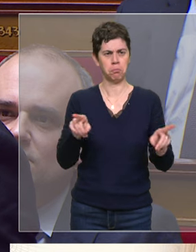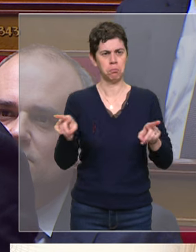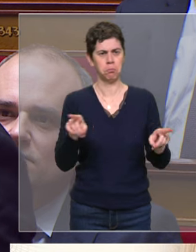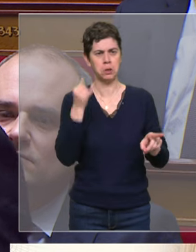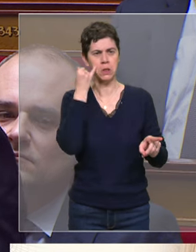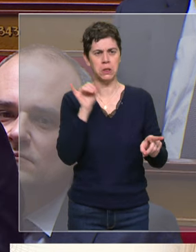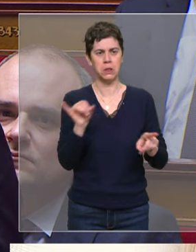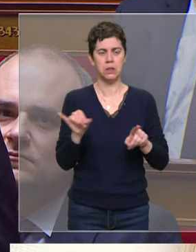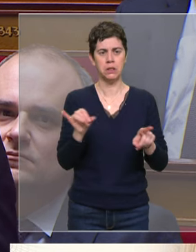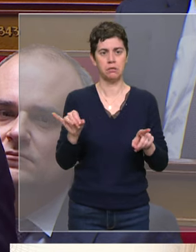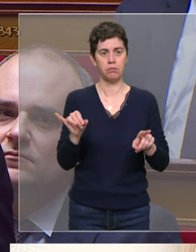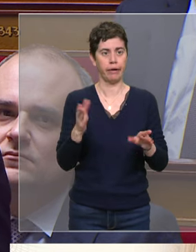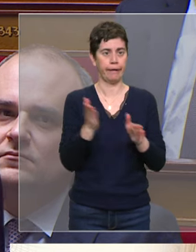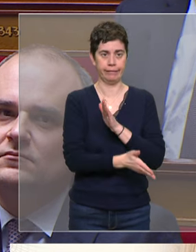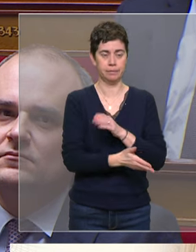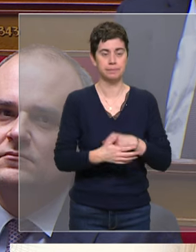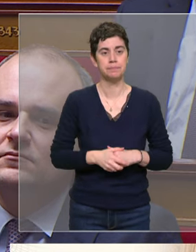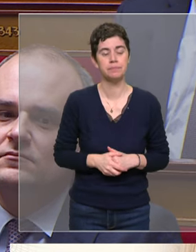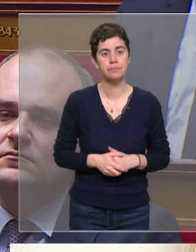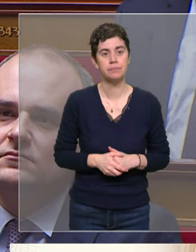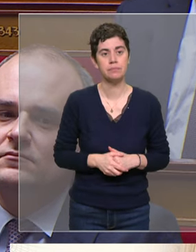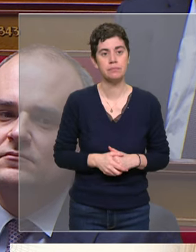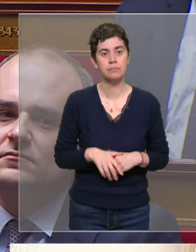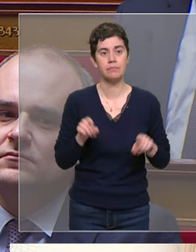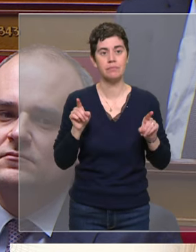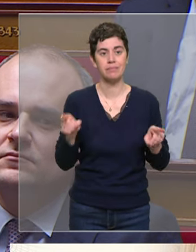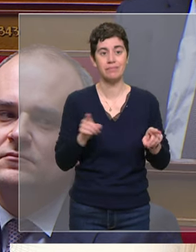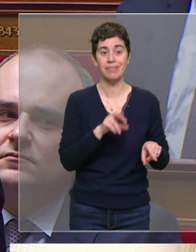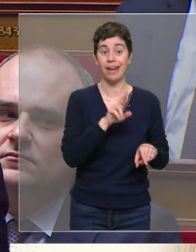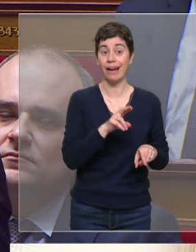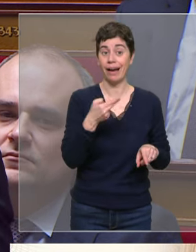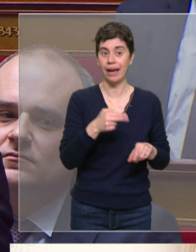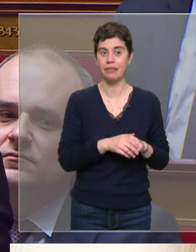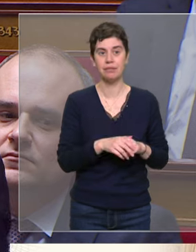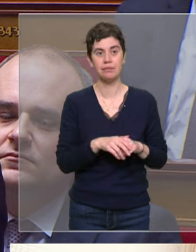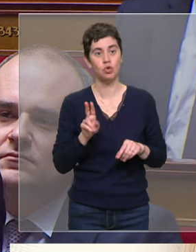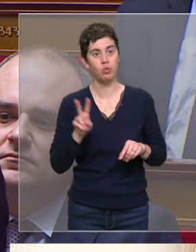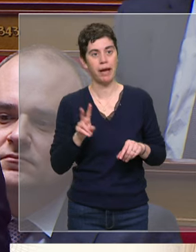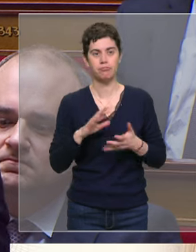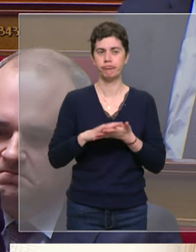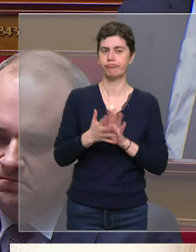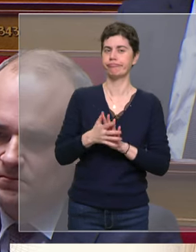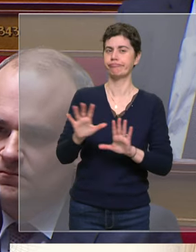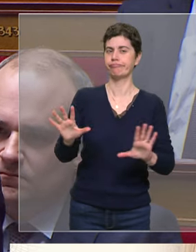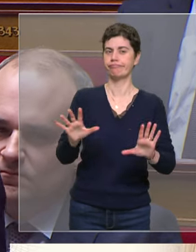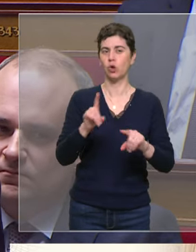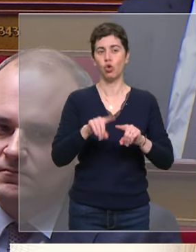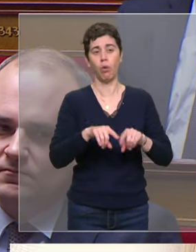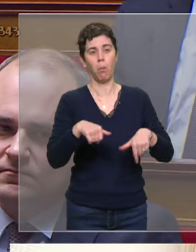vous le dire, c'est raté. Car si votre alliance RN-NUPES ne s'embarrasse pas des détails, nous y sommes attentifs.